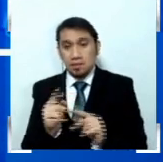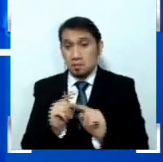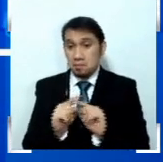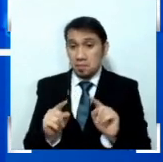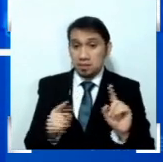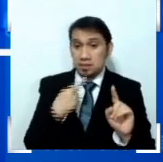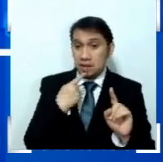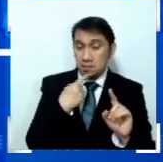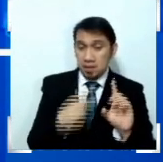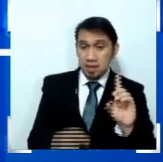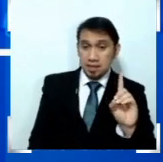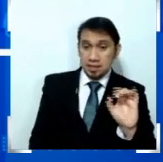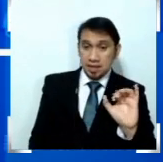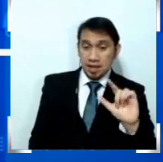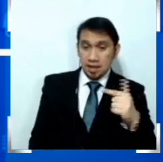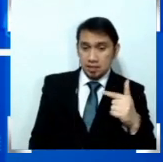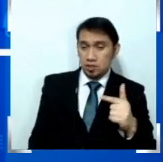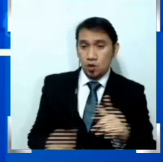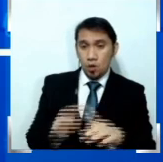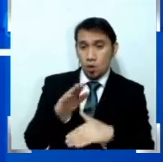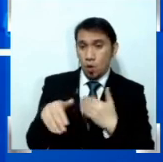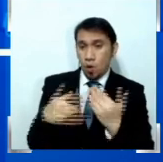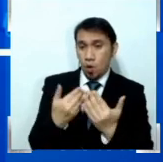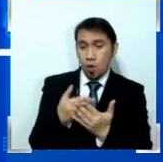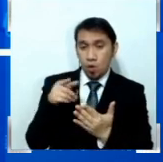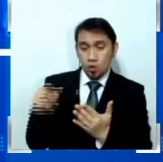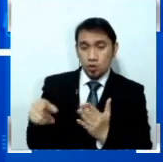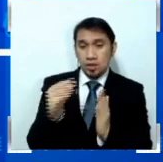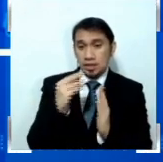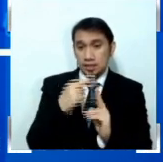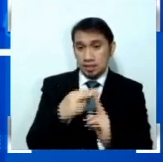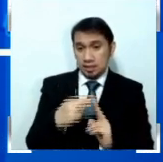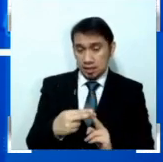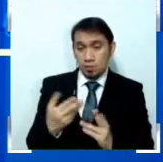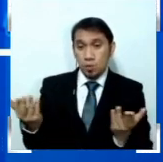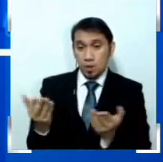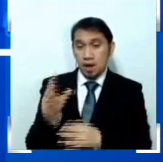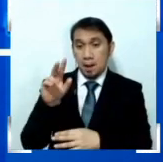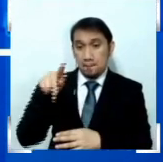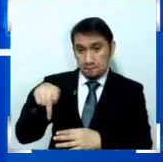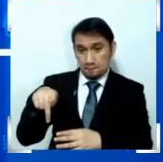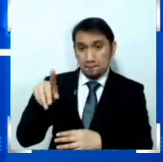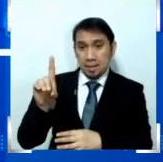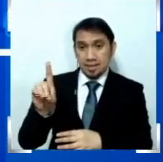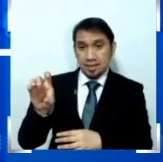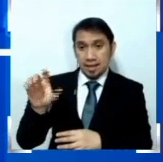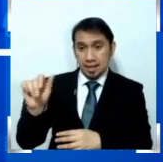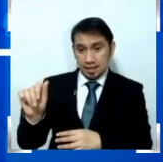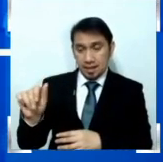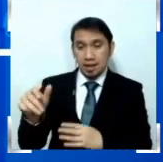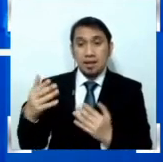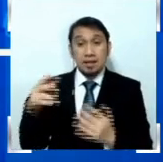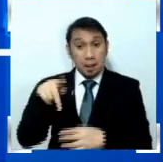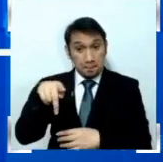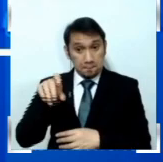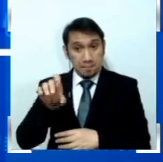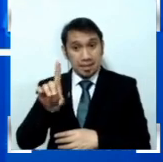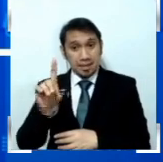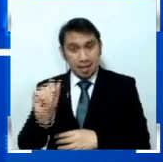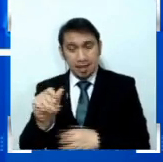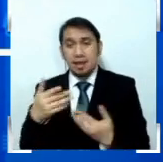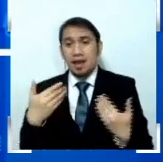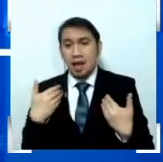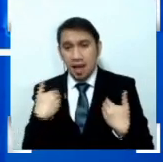na nasa PDEA ang listahan ng tinaguriang narco list. Ayon naman sa PDEA, patuloy silang nakikipag-ugnayan sa kanilang legal and